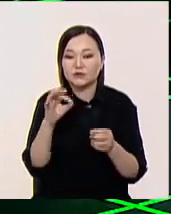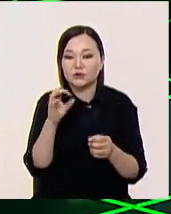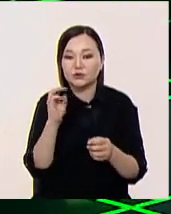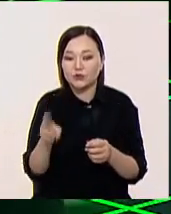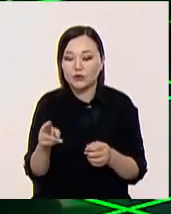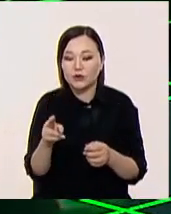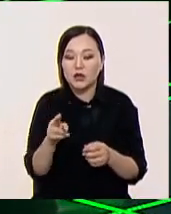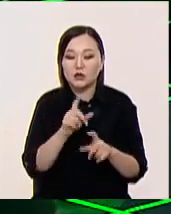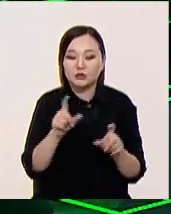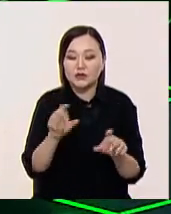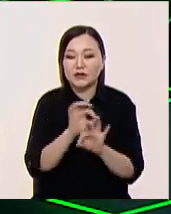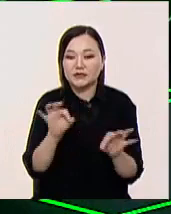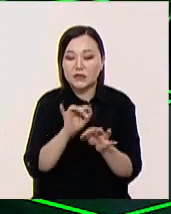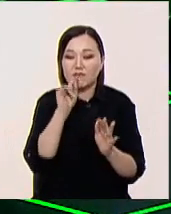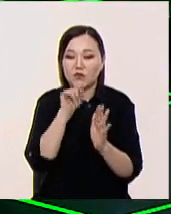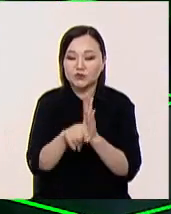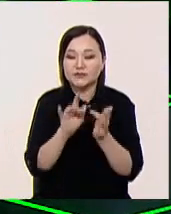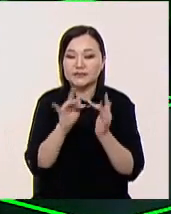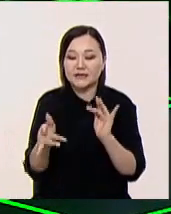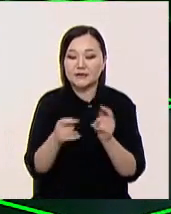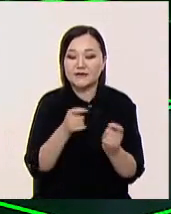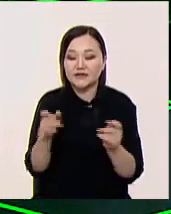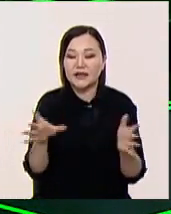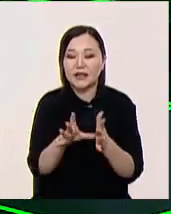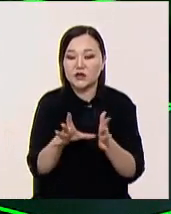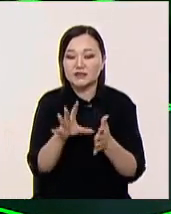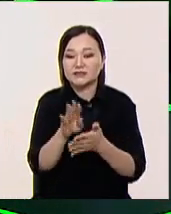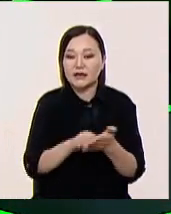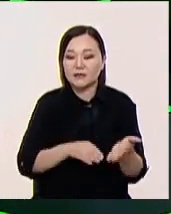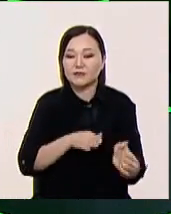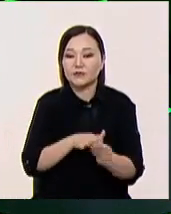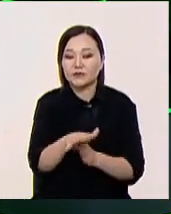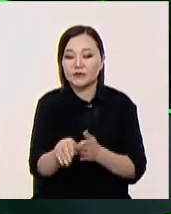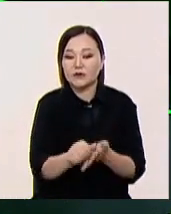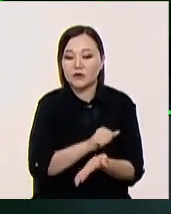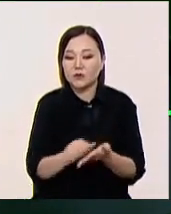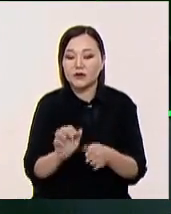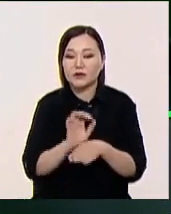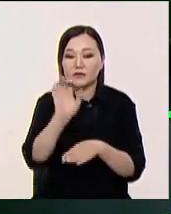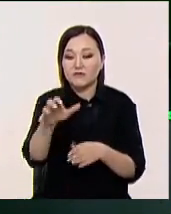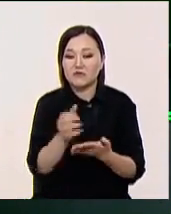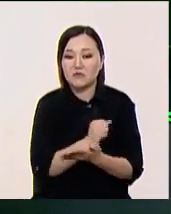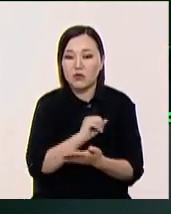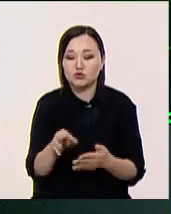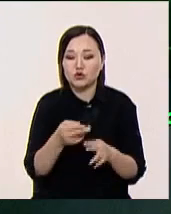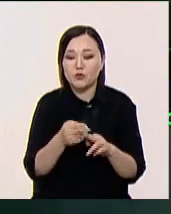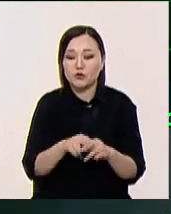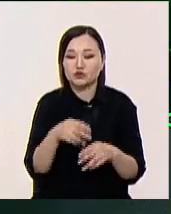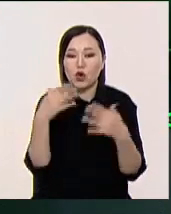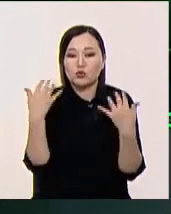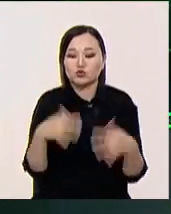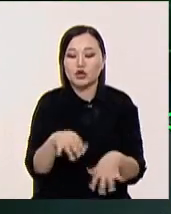соток. Люди говорят, заходят на сайт электронного правительства, заполняют документы, но отправить их не получается. А все потому, что они якобы